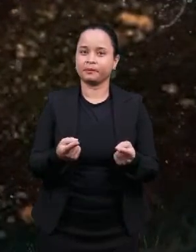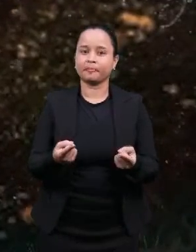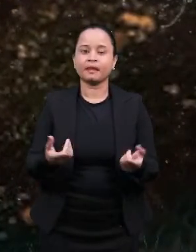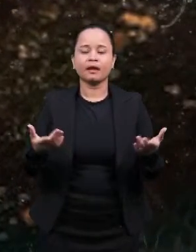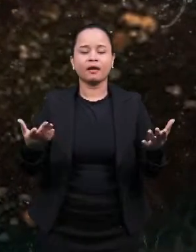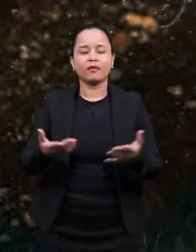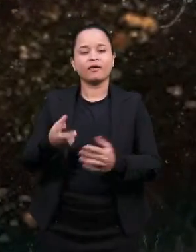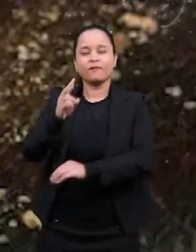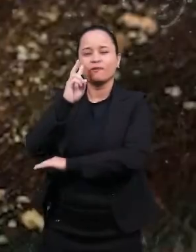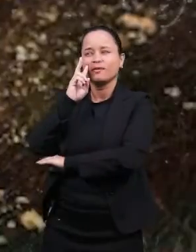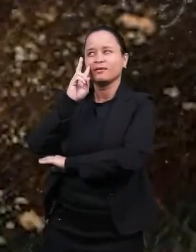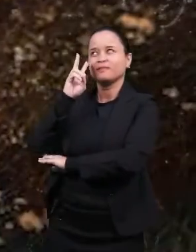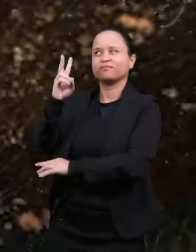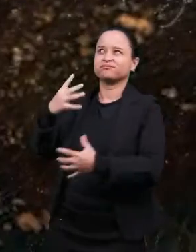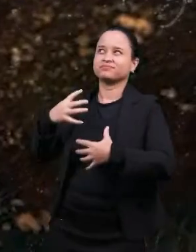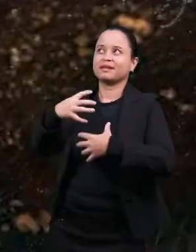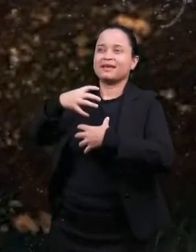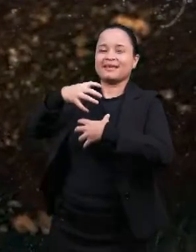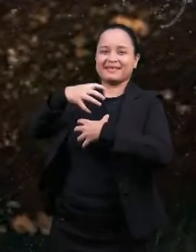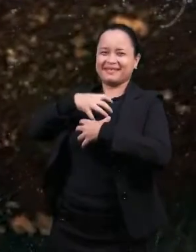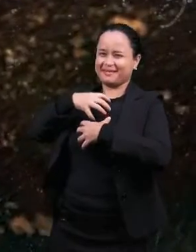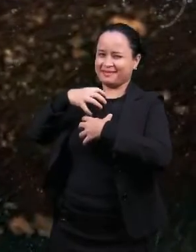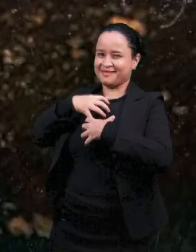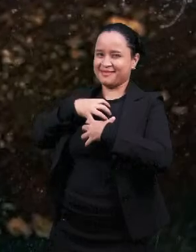Стол приготовлен перед нами.